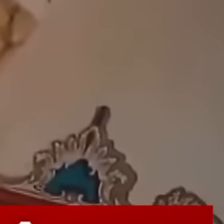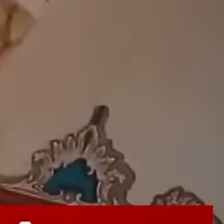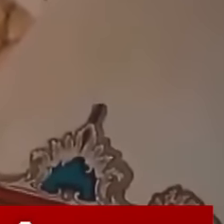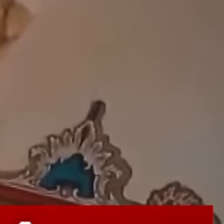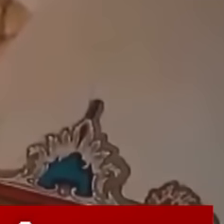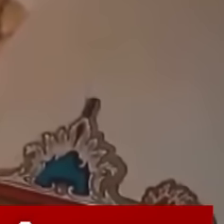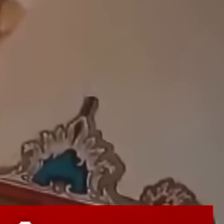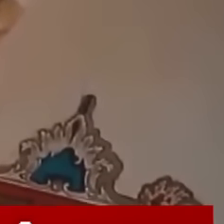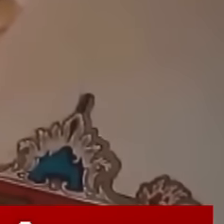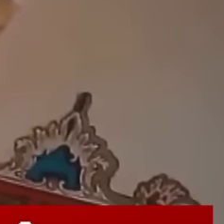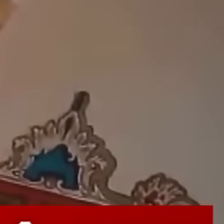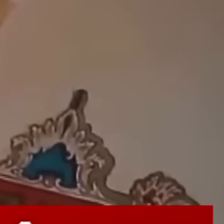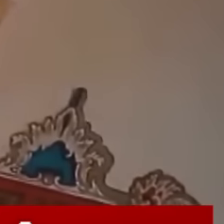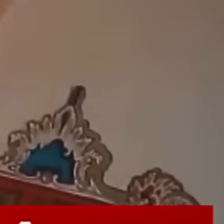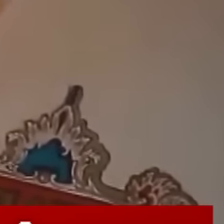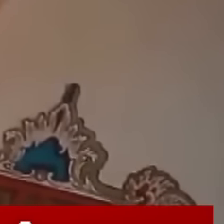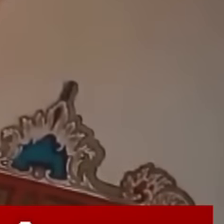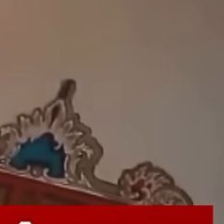la